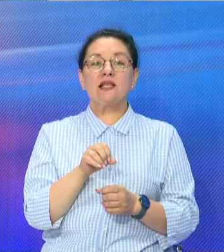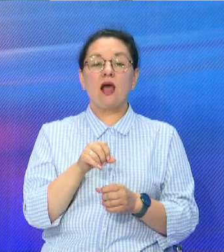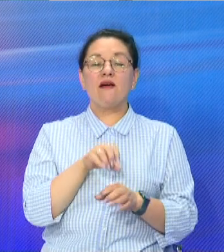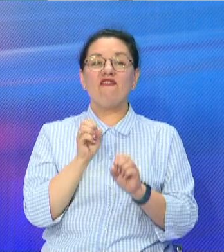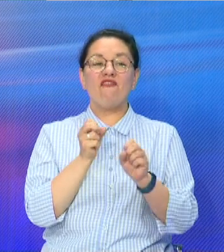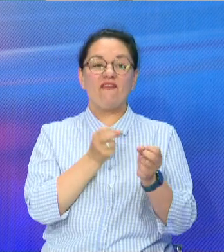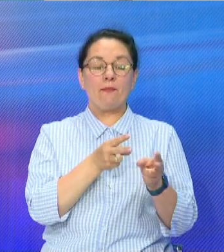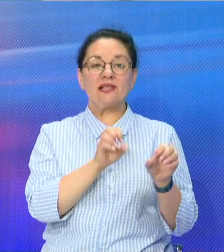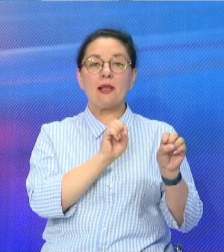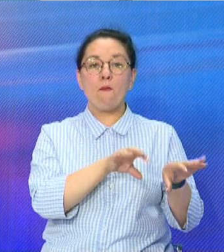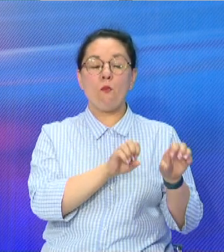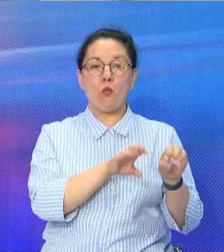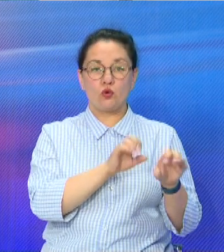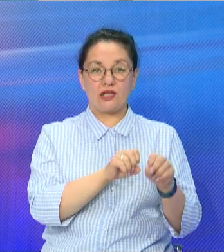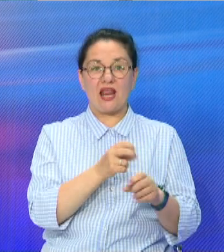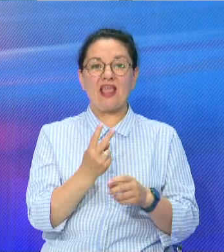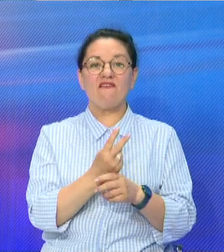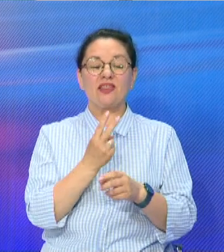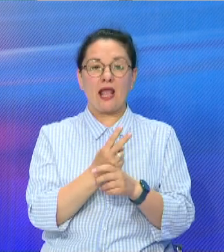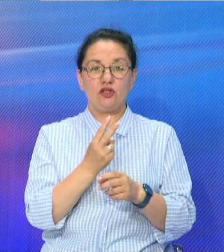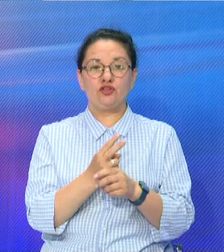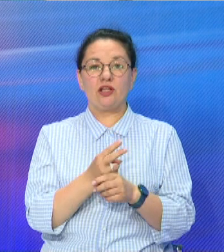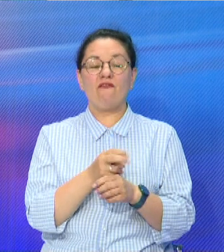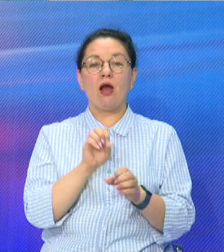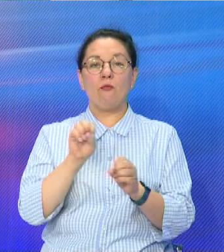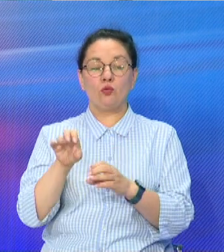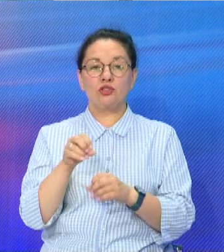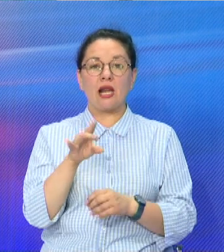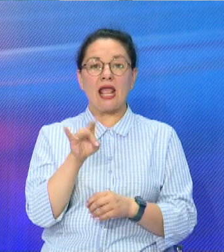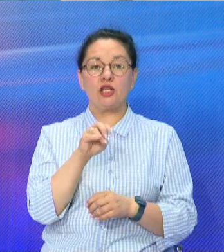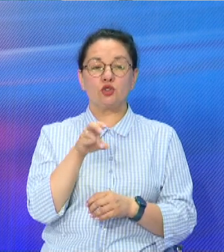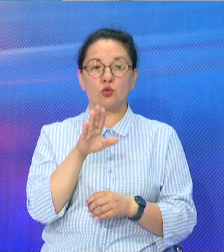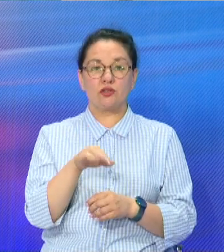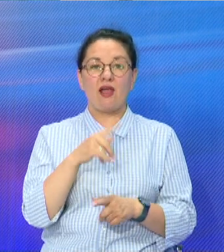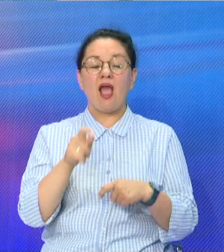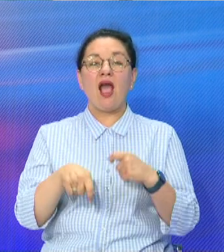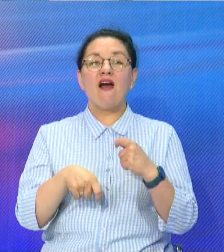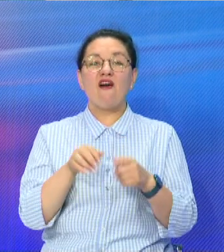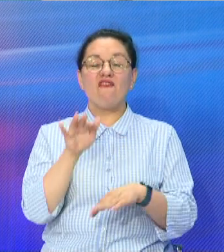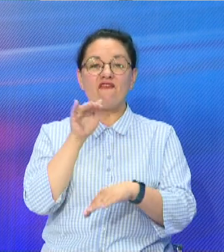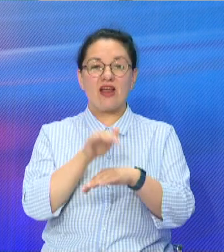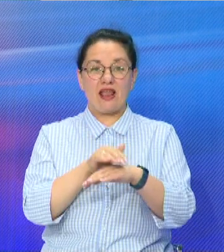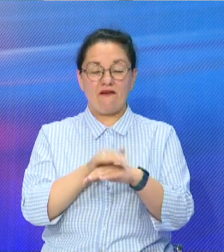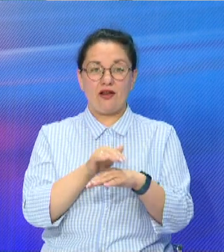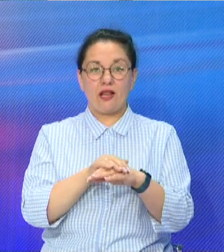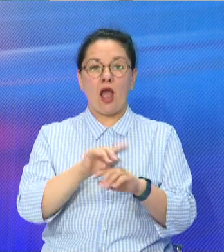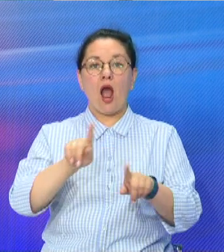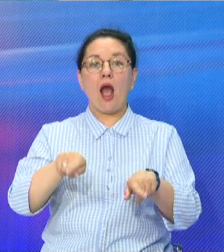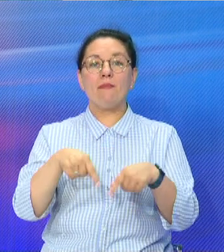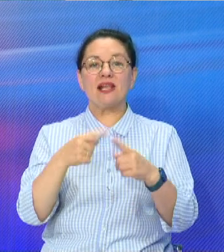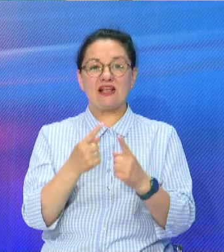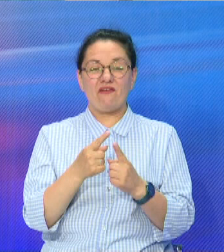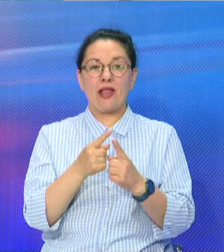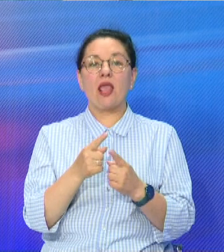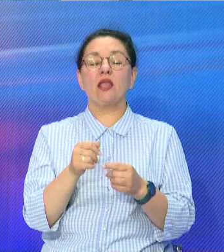отходами и вторичными материальными ресурсами например по выявленным нарушениям порядка учета образование хранения и захоронения